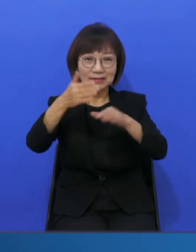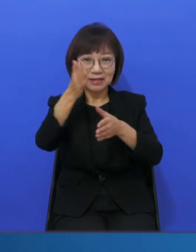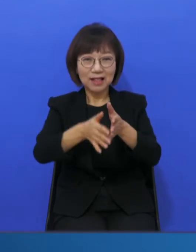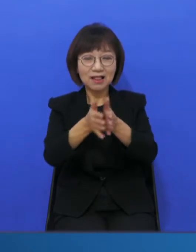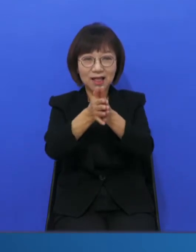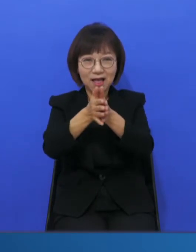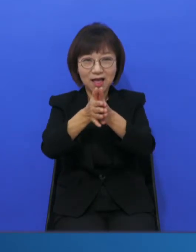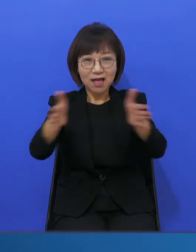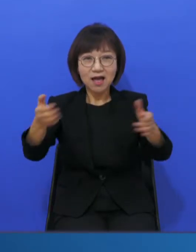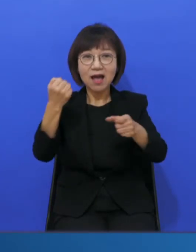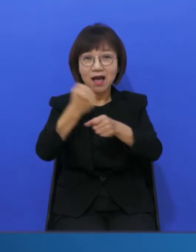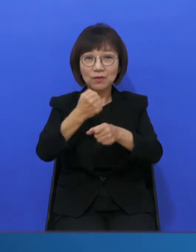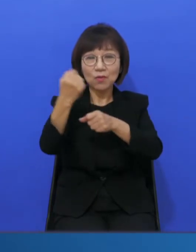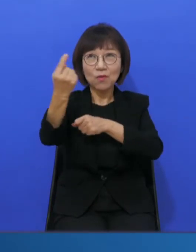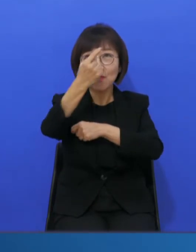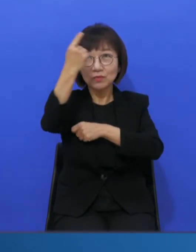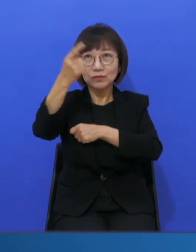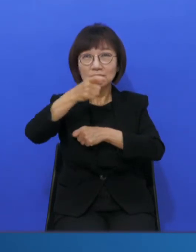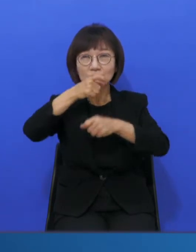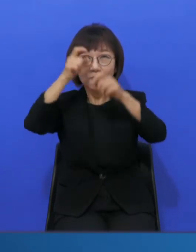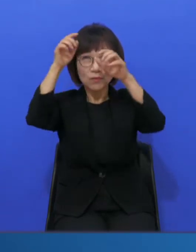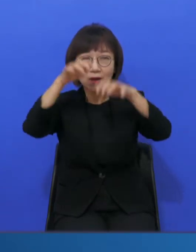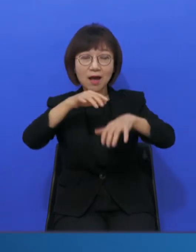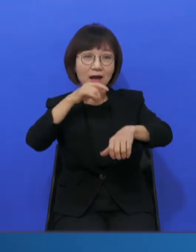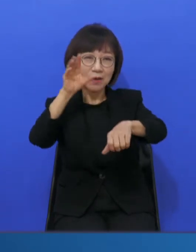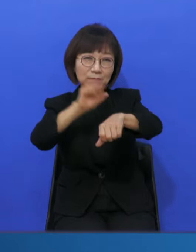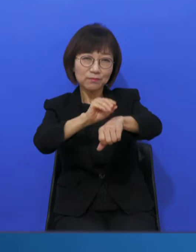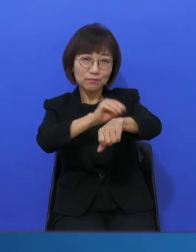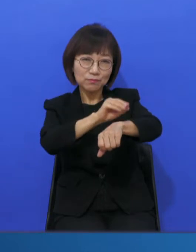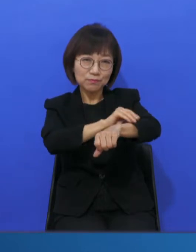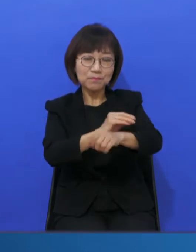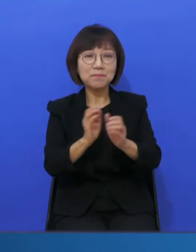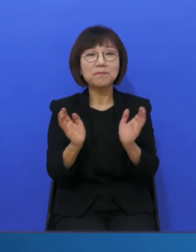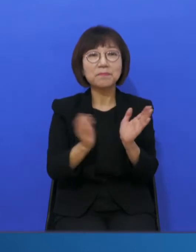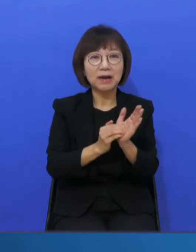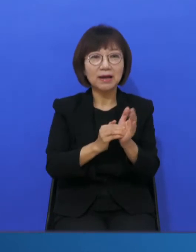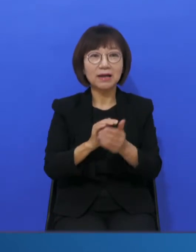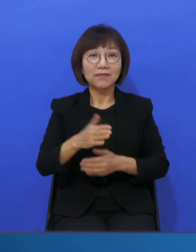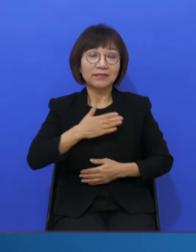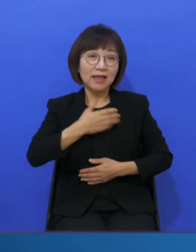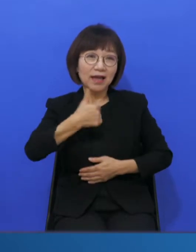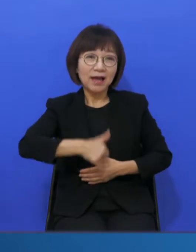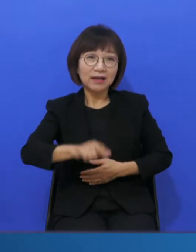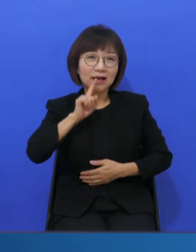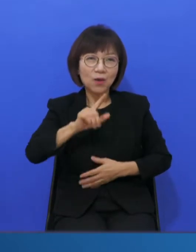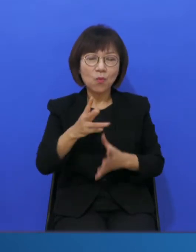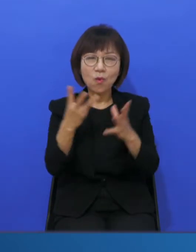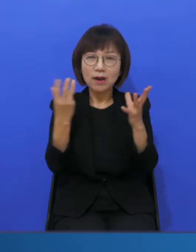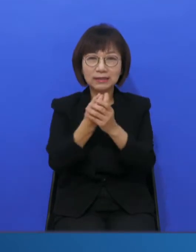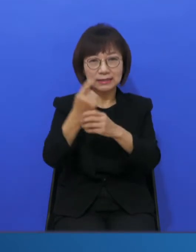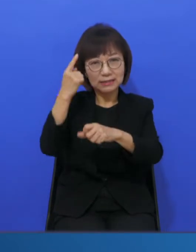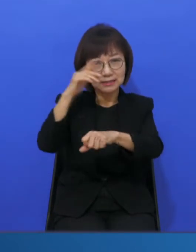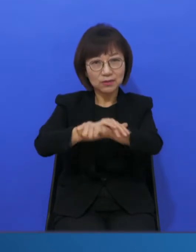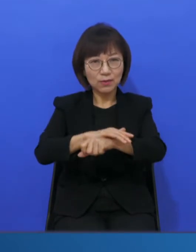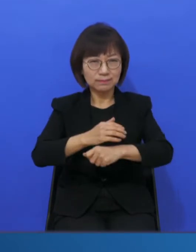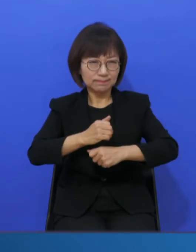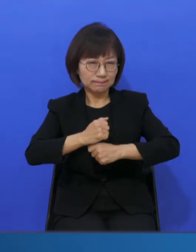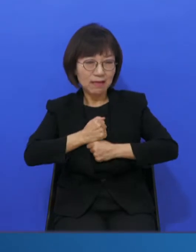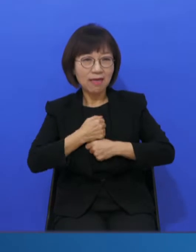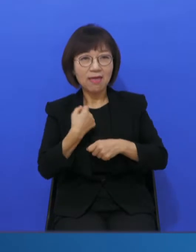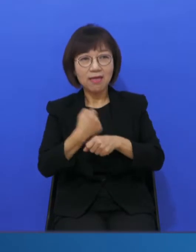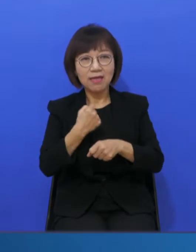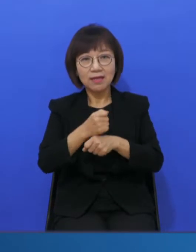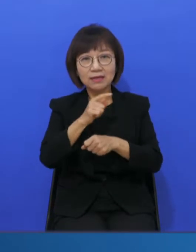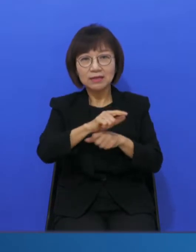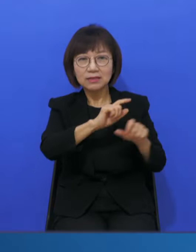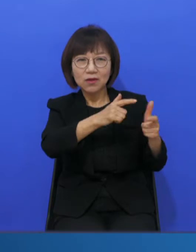바다를 가라지게 하셨으며 공중에서 스스로 내리게 하셨으며 내 아들아 완전한 지혜와 근신을